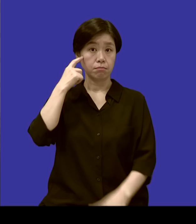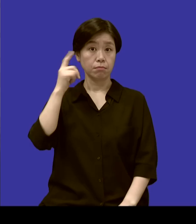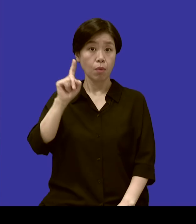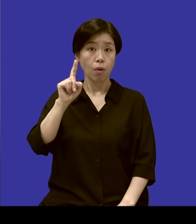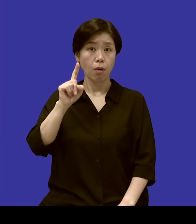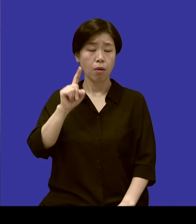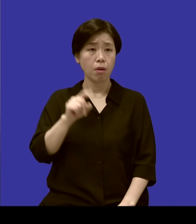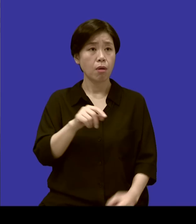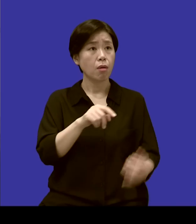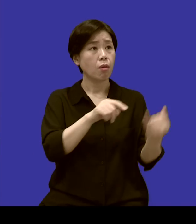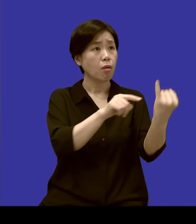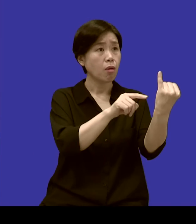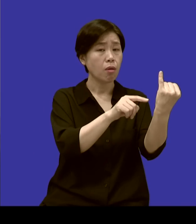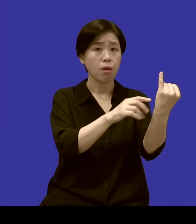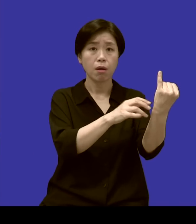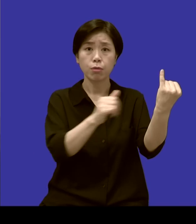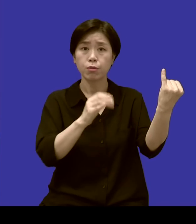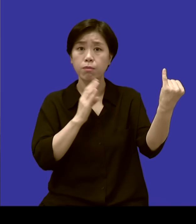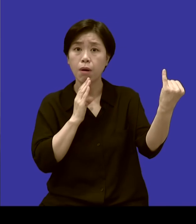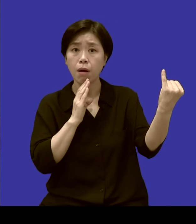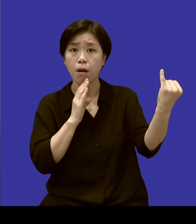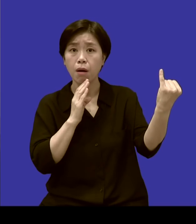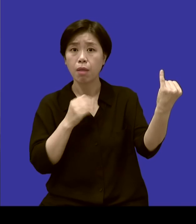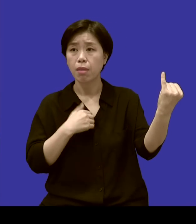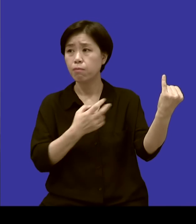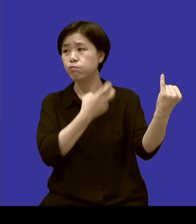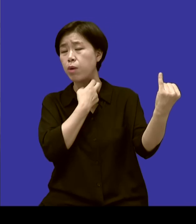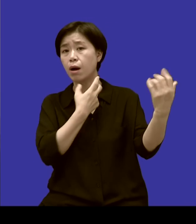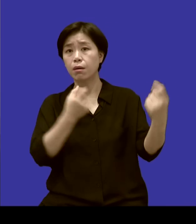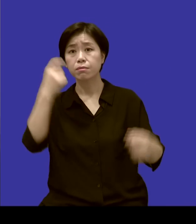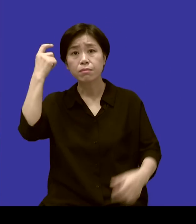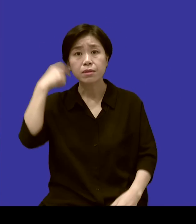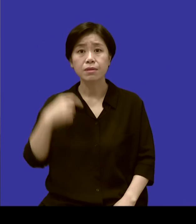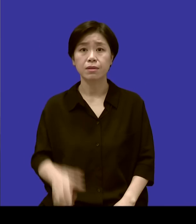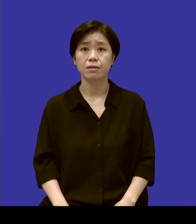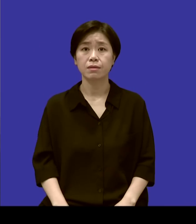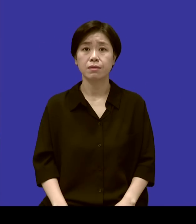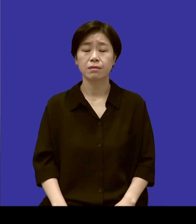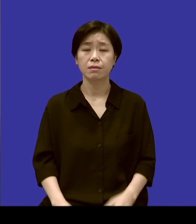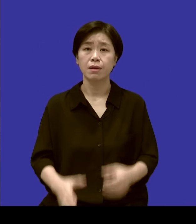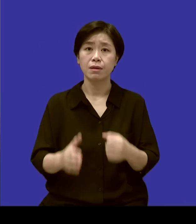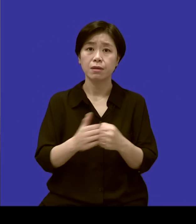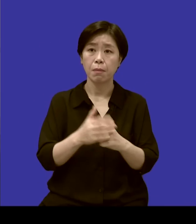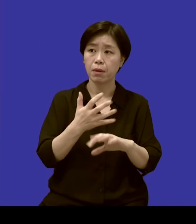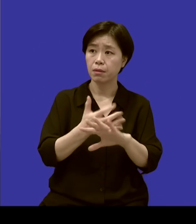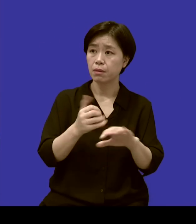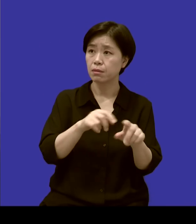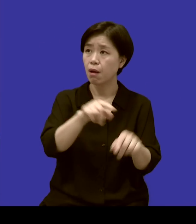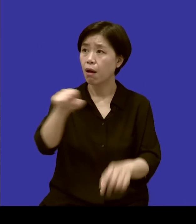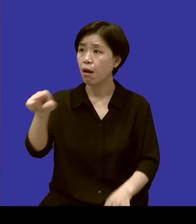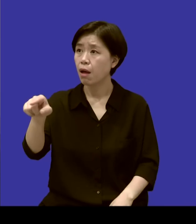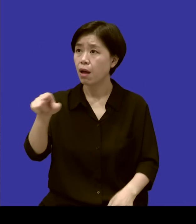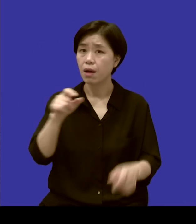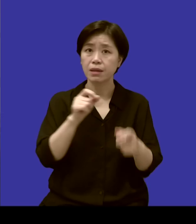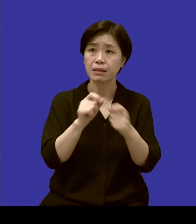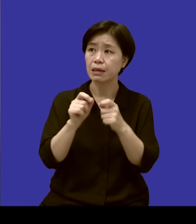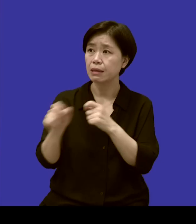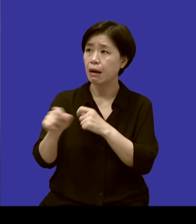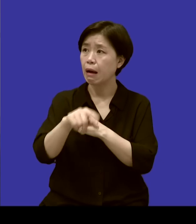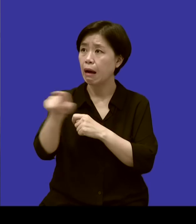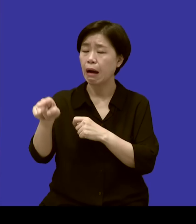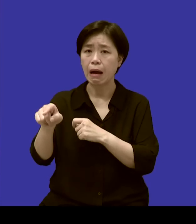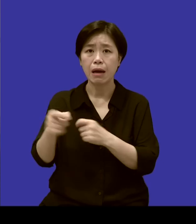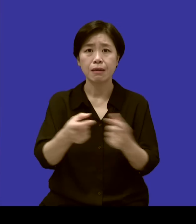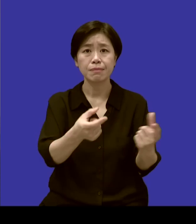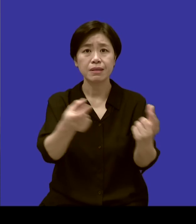내가 가족도 나를 이렇게 배신하는데 모든 인간들이 다 사기꾼처럼 보여지고 네, 그럴 수 있어요. 그래서 막 우울도